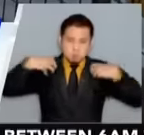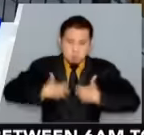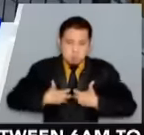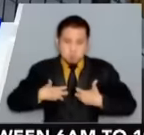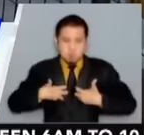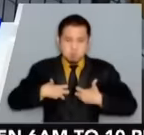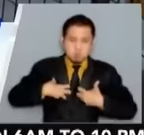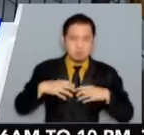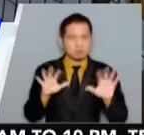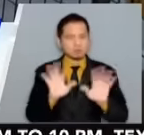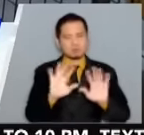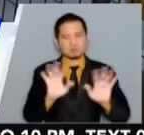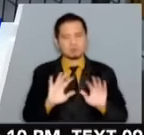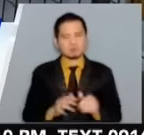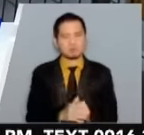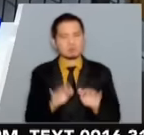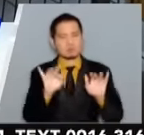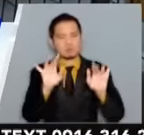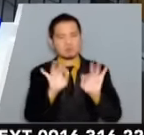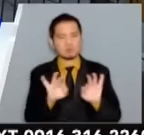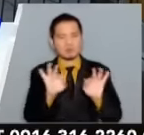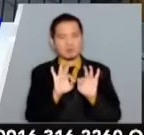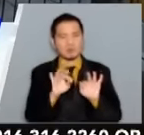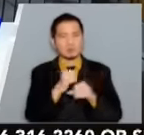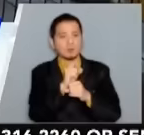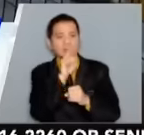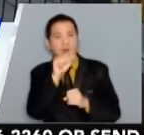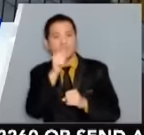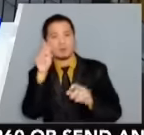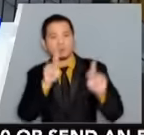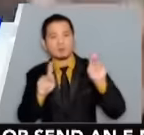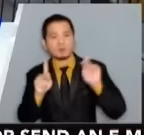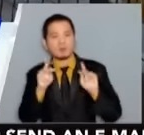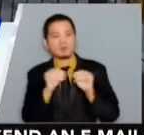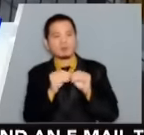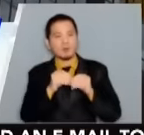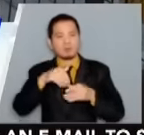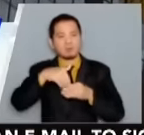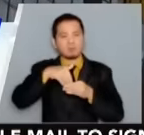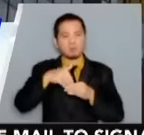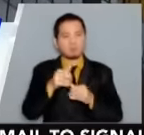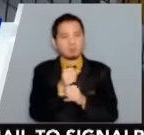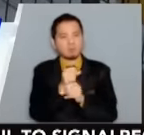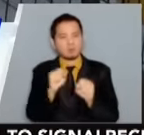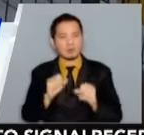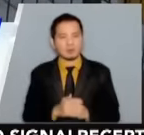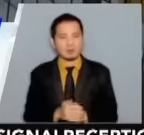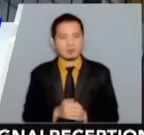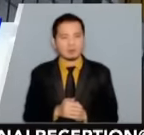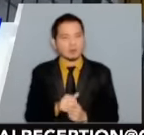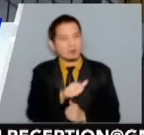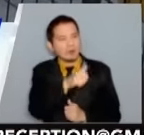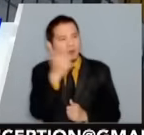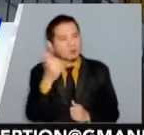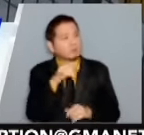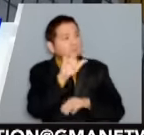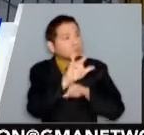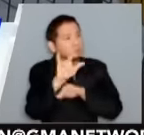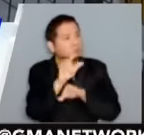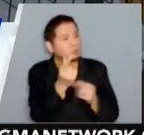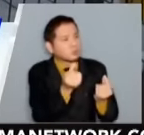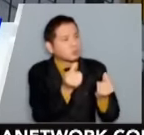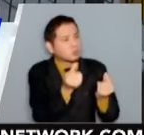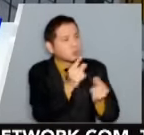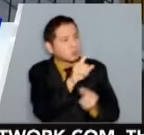Para na rin naman sa convenience sa ibang mga mananakay. Sa mga airports po naman natin, kumusta ang sitwasyon? Ang airport natin, napansin natin yung